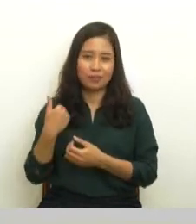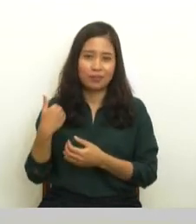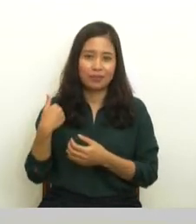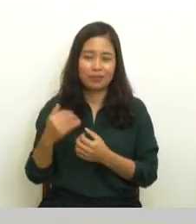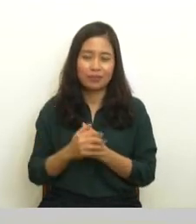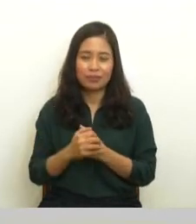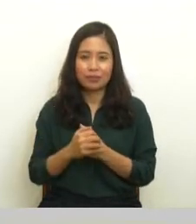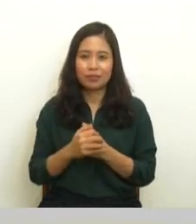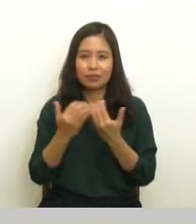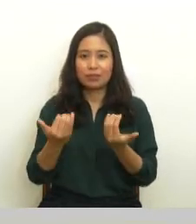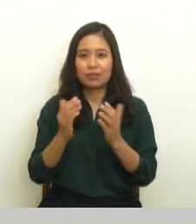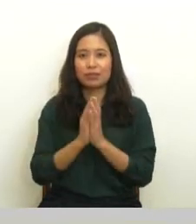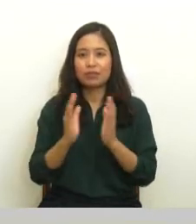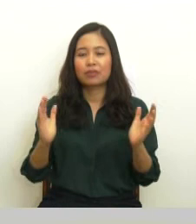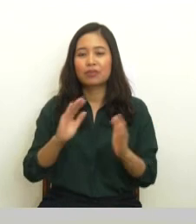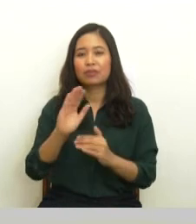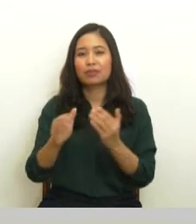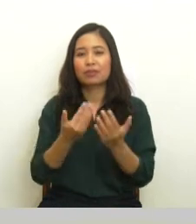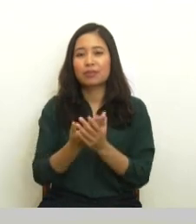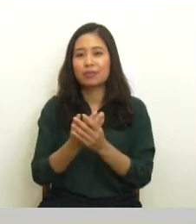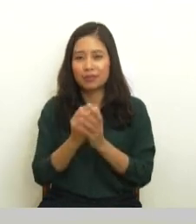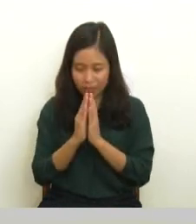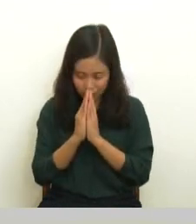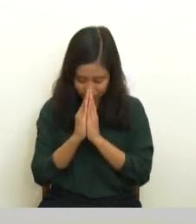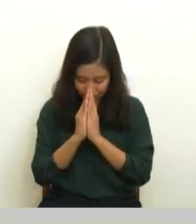ันนี้ก็ขอบประคุณทุกท่านนะคะ สวัสดีค่ะ